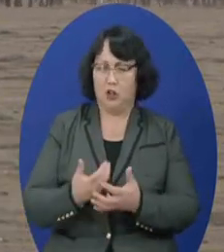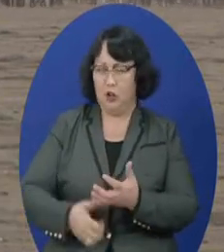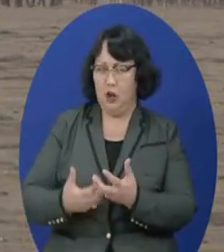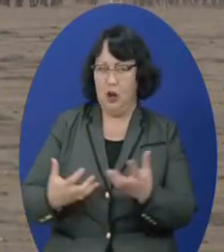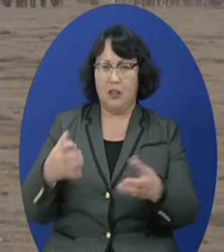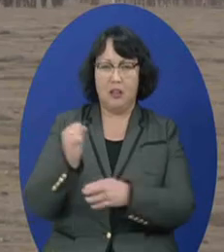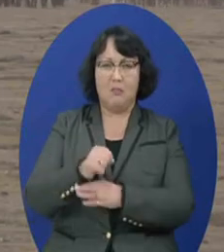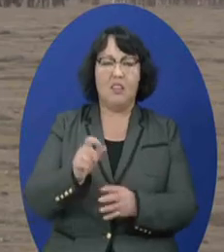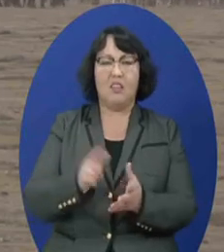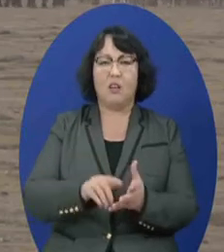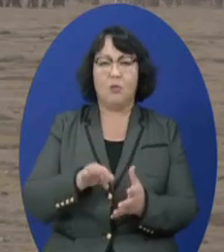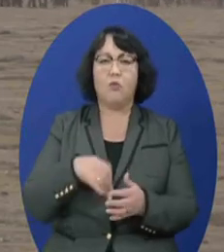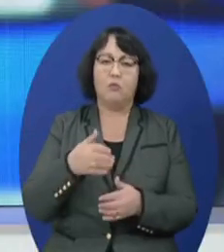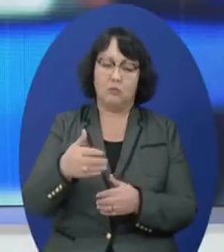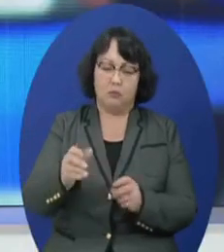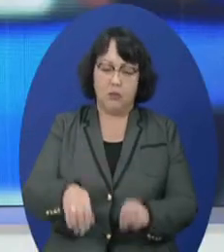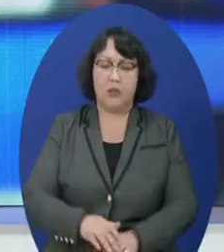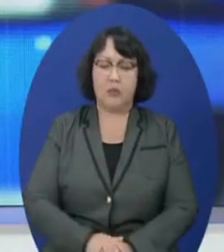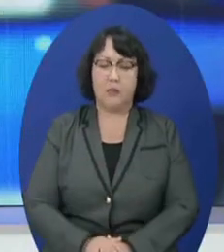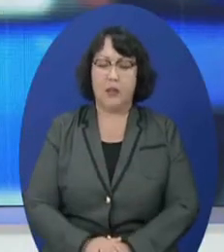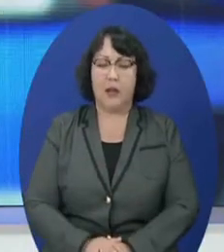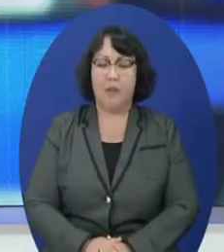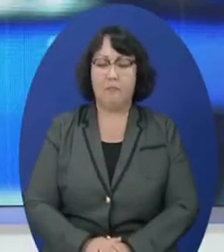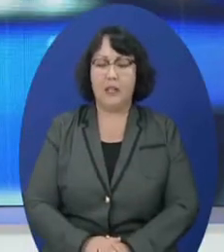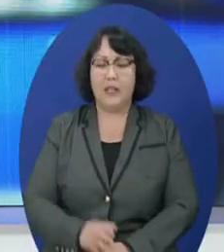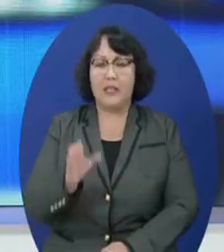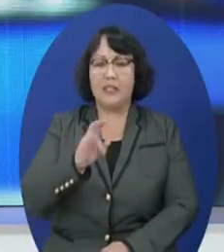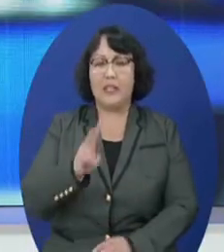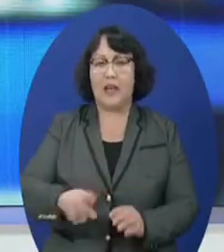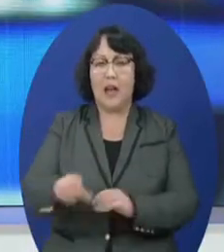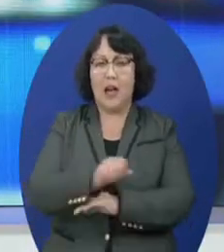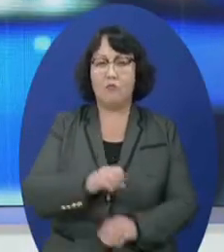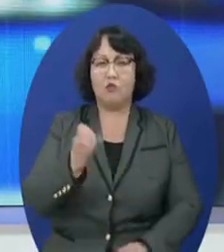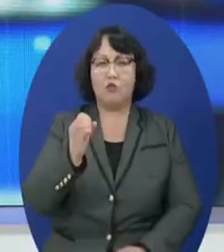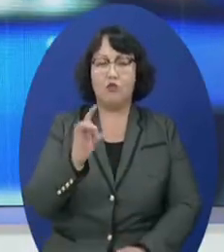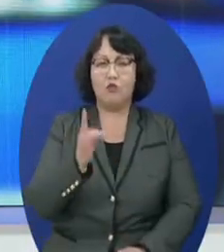Сэлэнг аймгийн Ерөөс суманд өнтөө сайхан өвөл болж